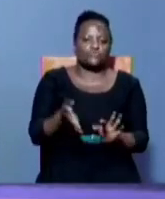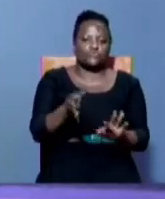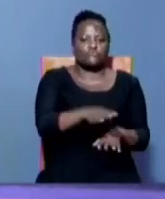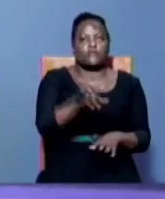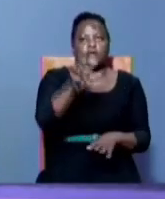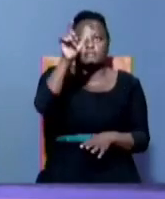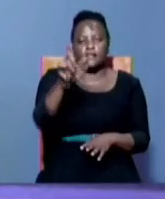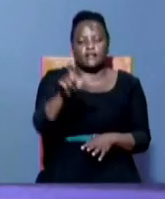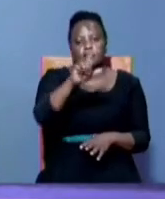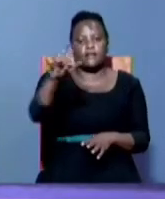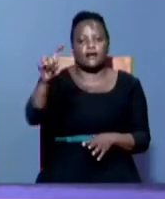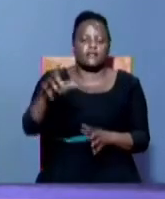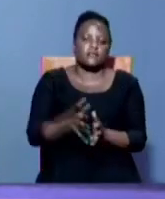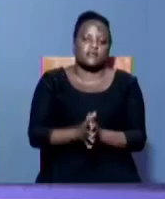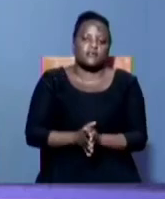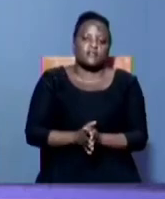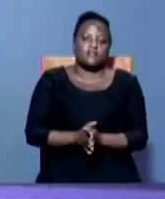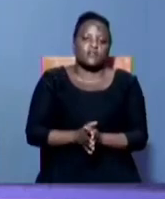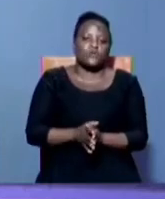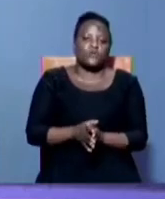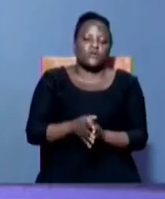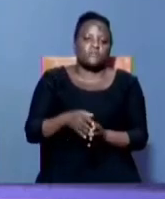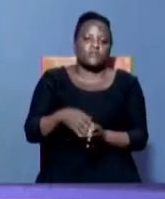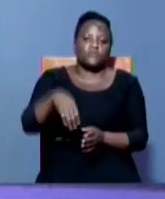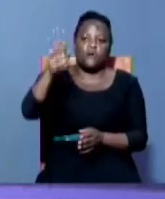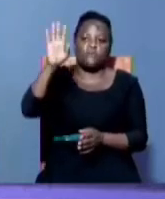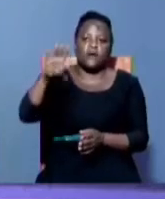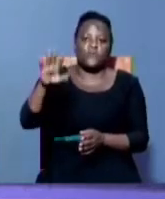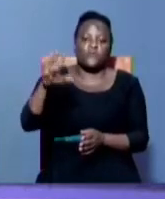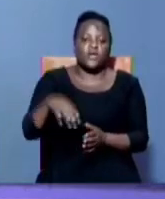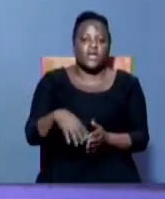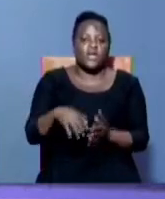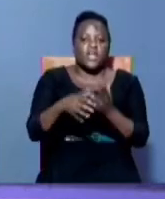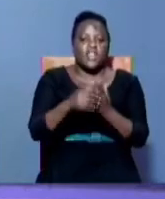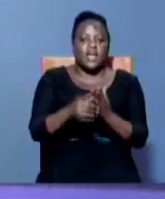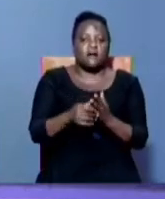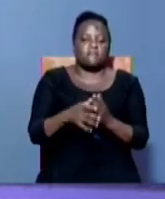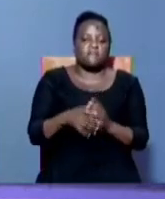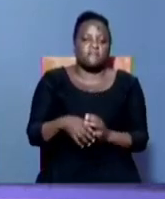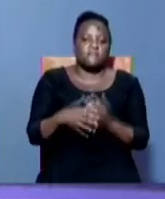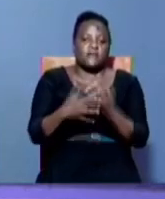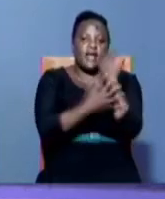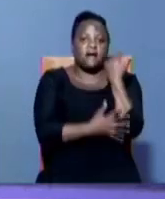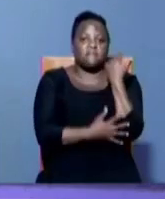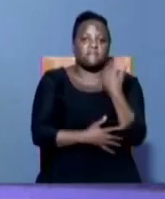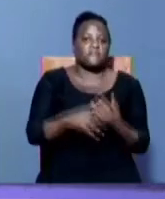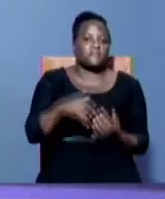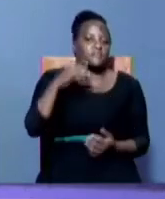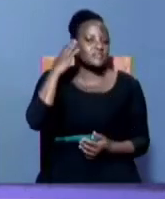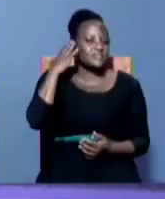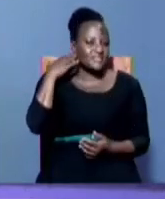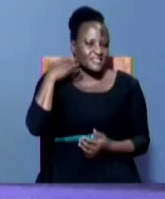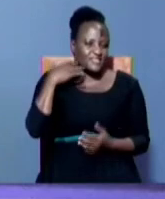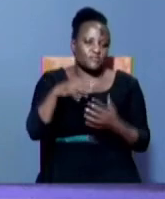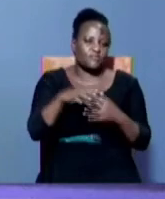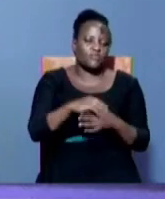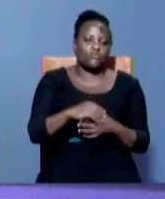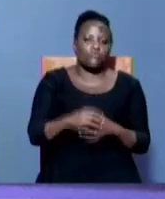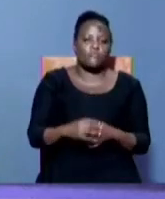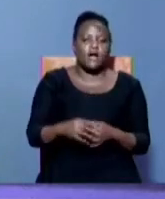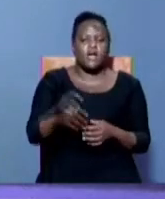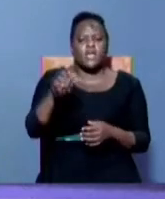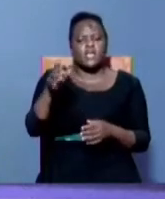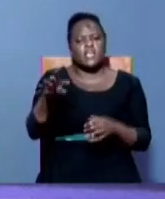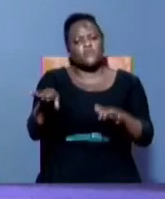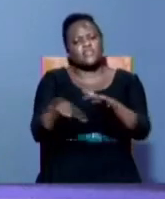wawekewe damu kwenye sikio, damu kwenye dole gumba, wale watumishi wa Bwana wanaowekwa wakfu kwa ajili ya kumtumikia, ili wasalimishe